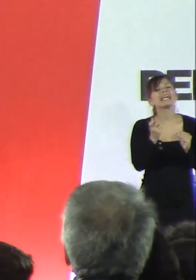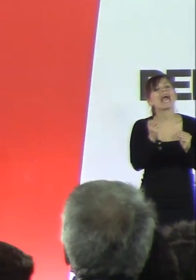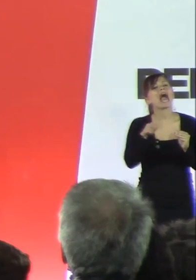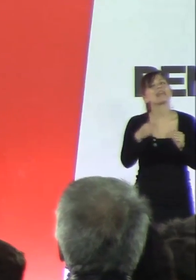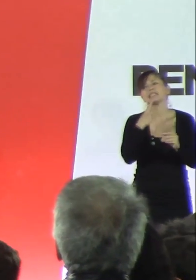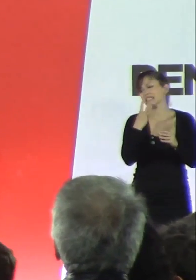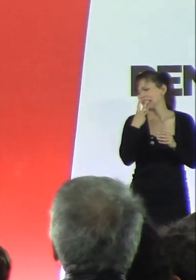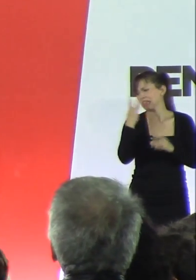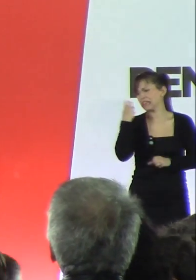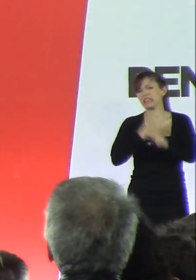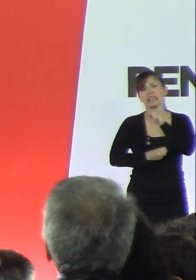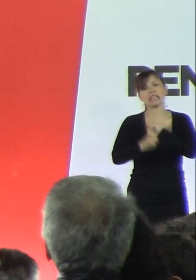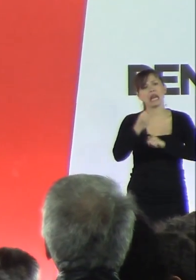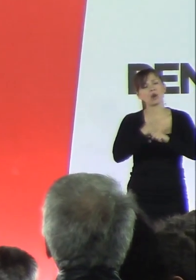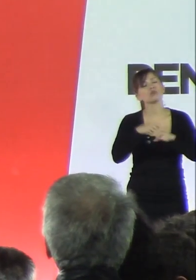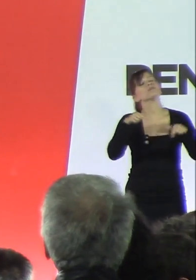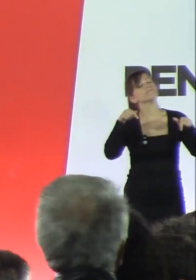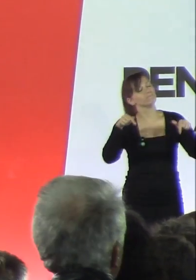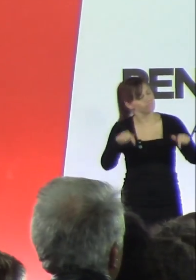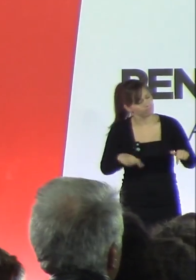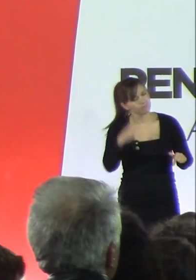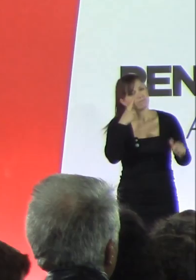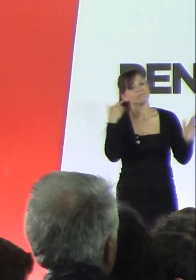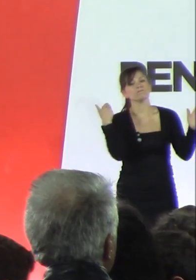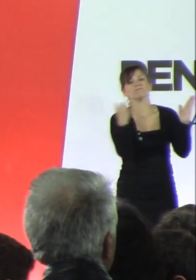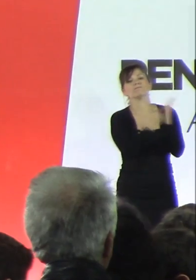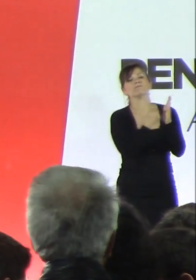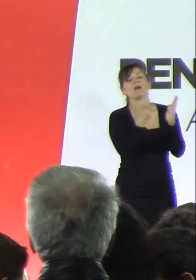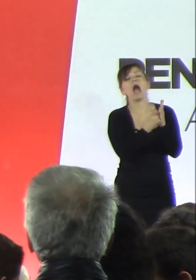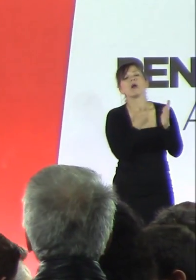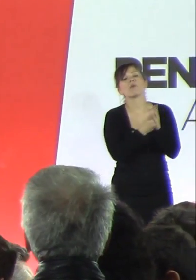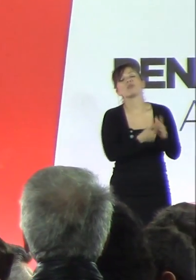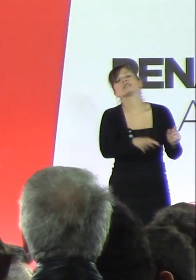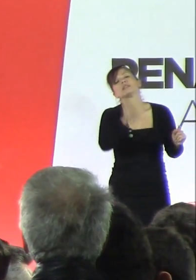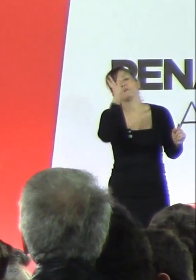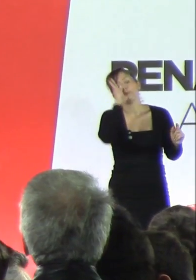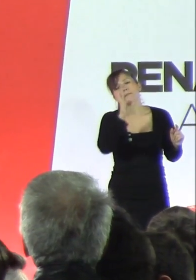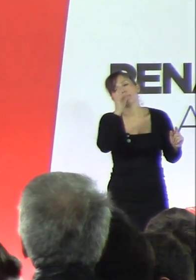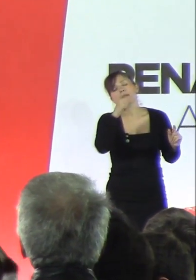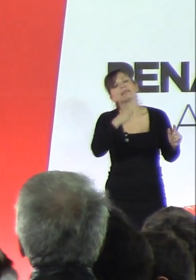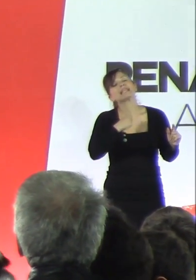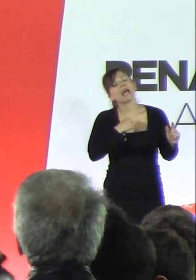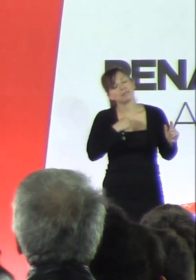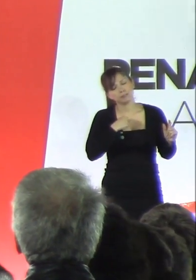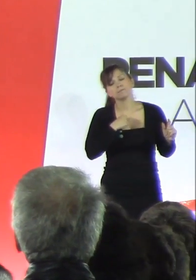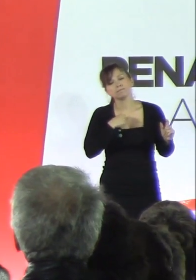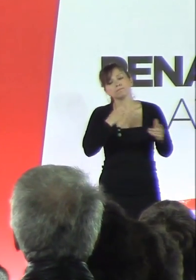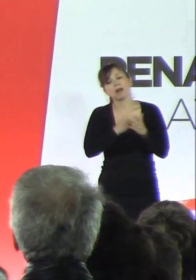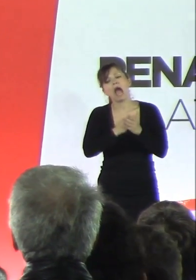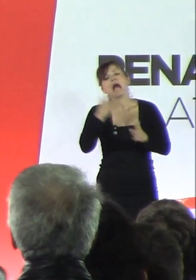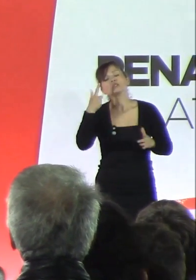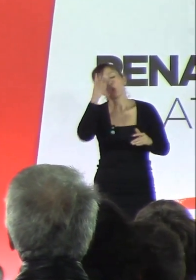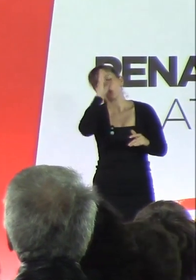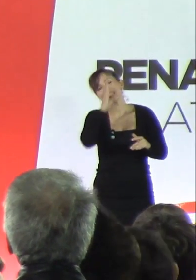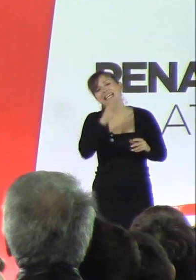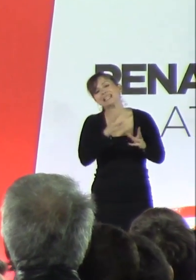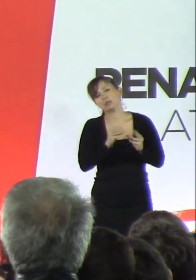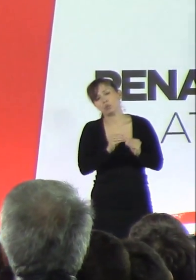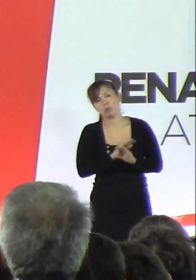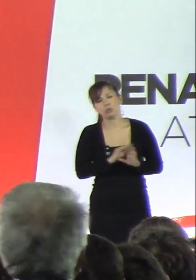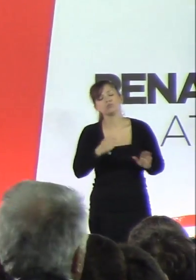3 χρόνια δικαιώνουν με τον πιο πανηγυρικό τρόπο τη βασική μας εκτίμηση για την κρίση και τη διαχείρισή